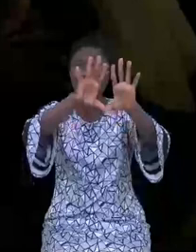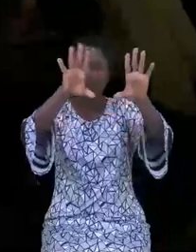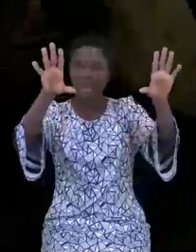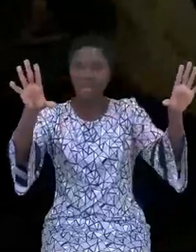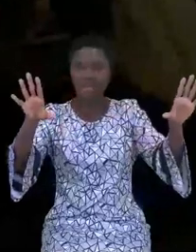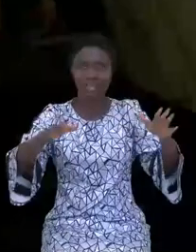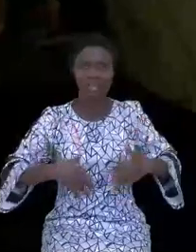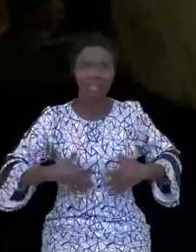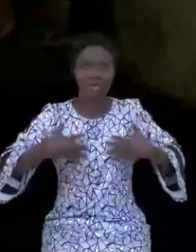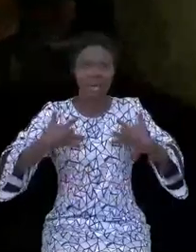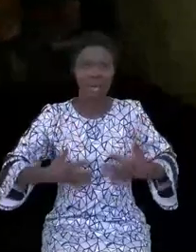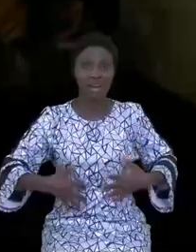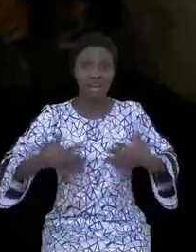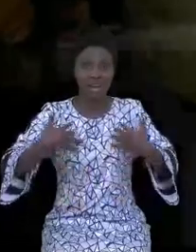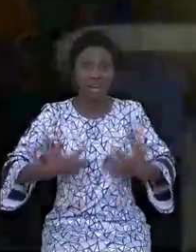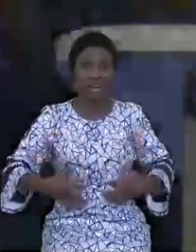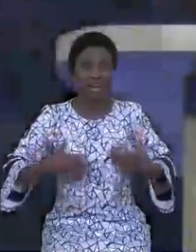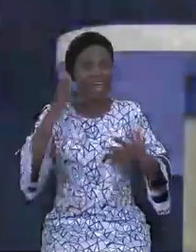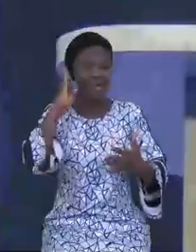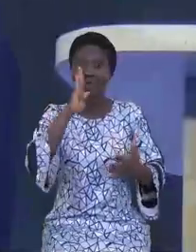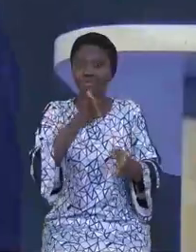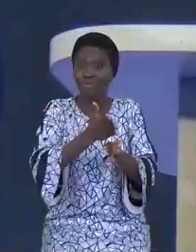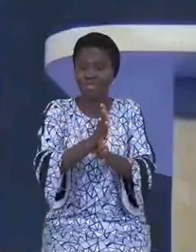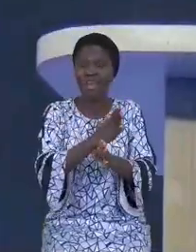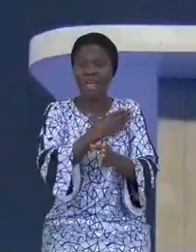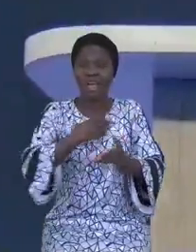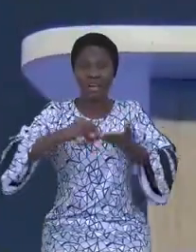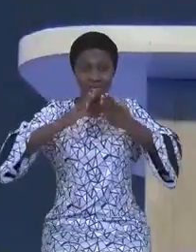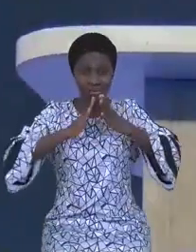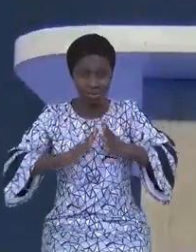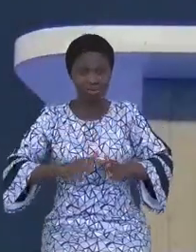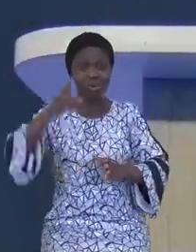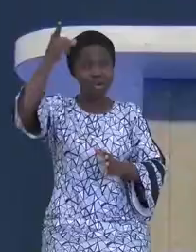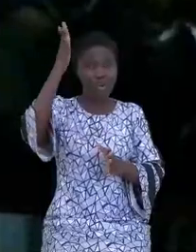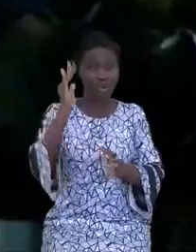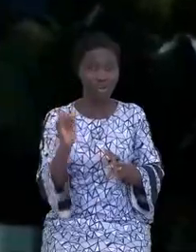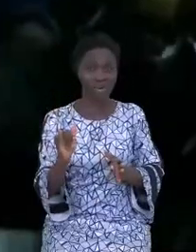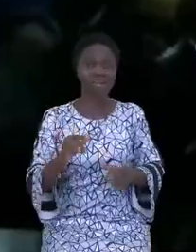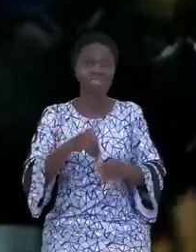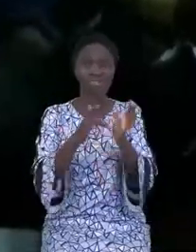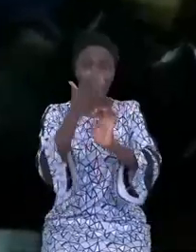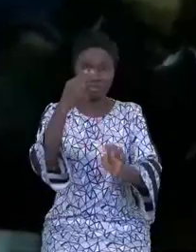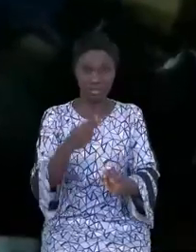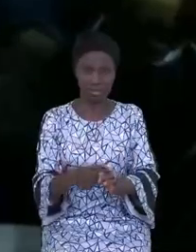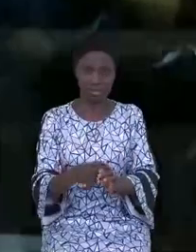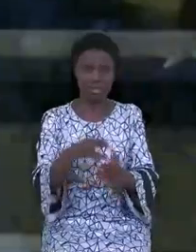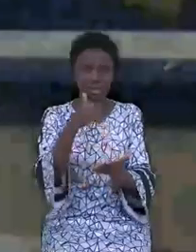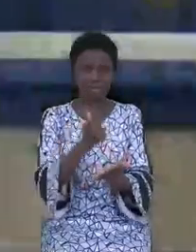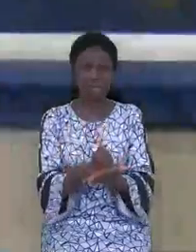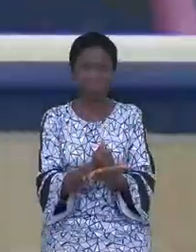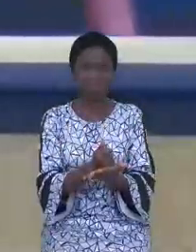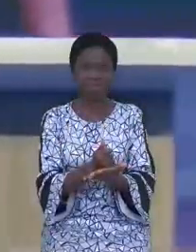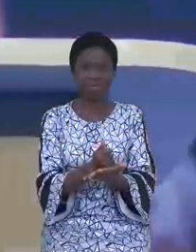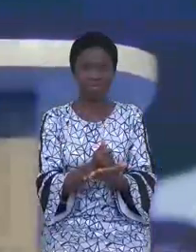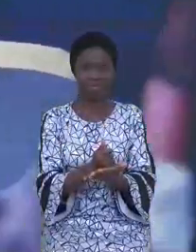sera droite. Et tu seras juste, sobre et pieux au nom de Jésus.